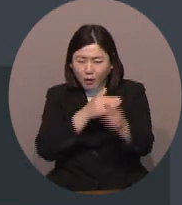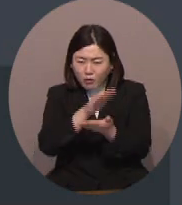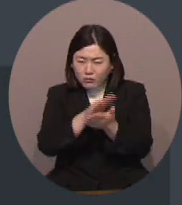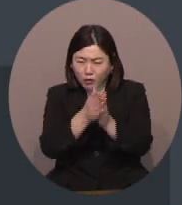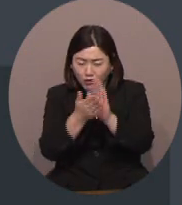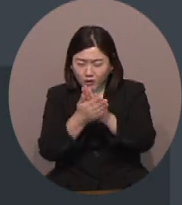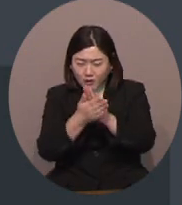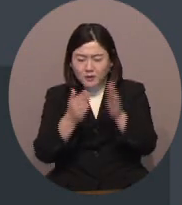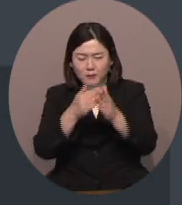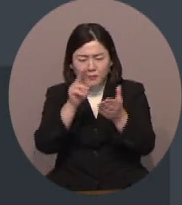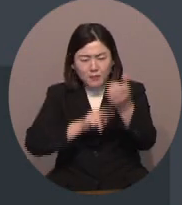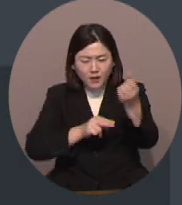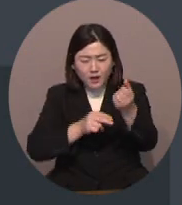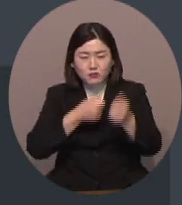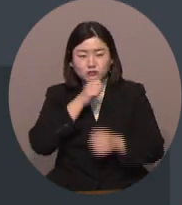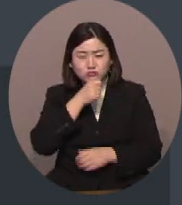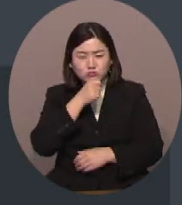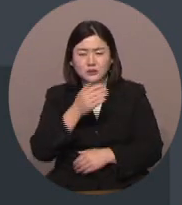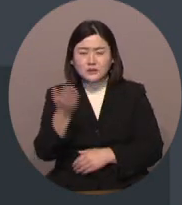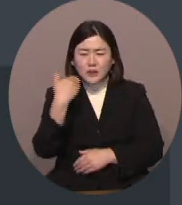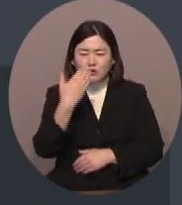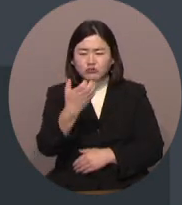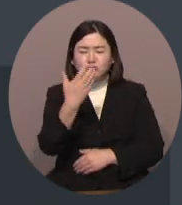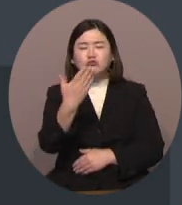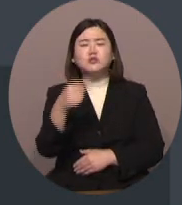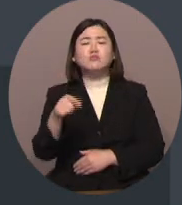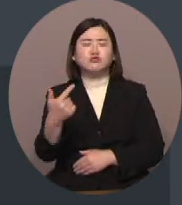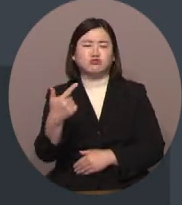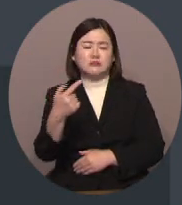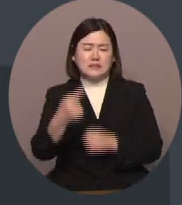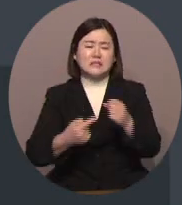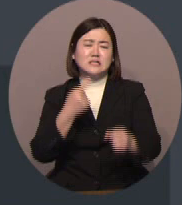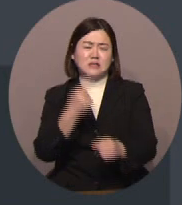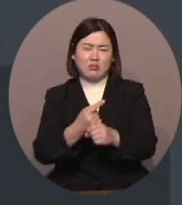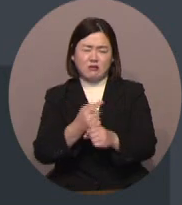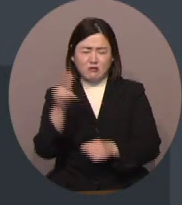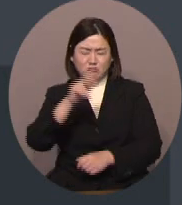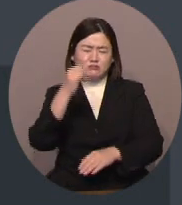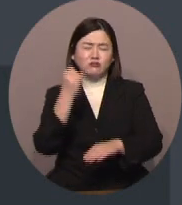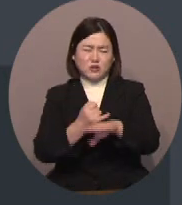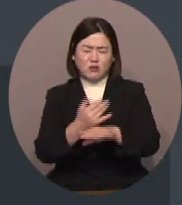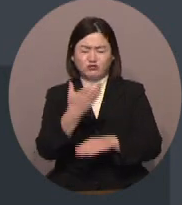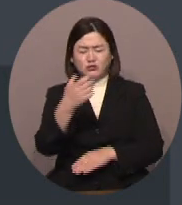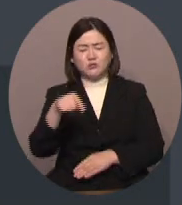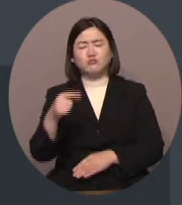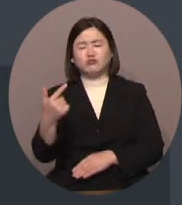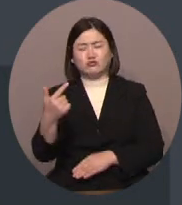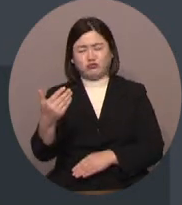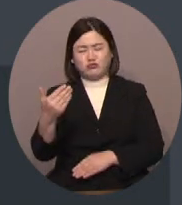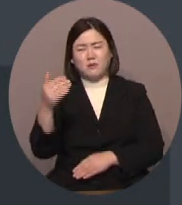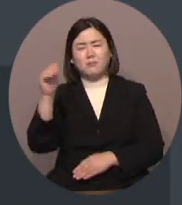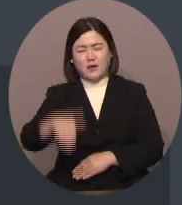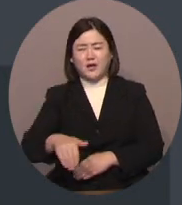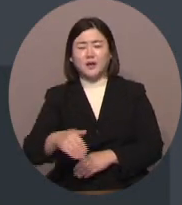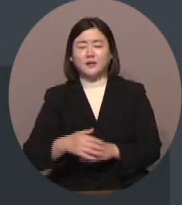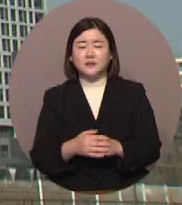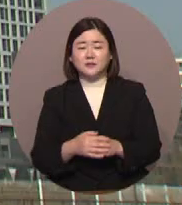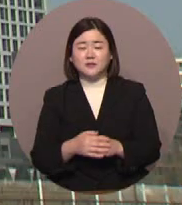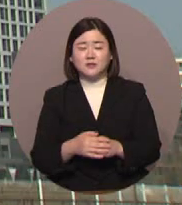세종시의 종합주택 매매 지수는 지난해 99.6에서 1년 만에 전국 최저 수준인 90.9까지